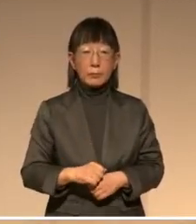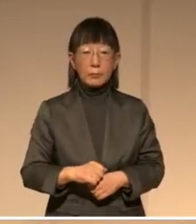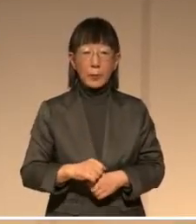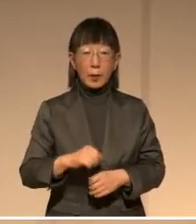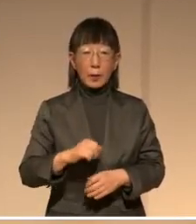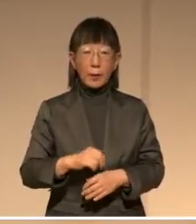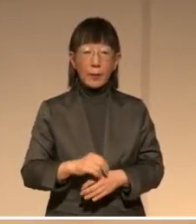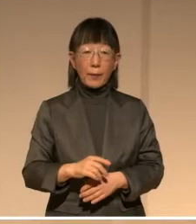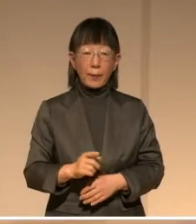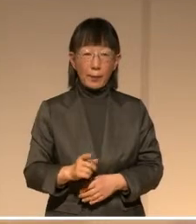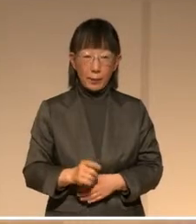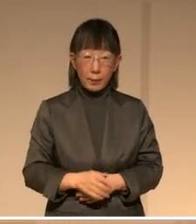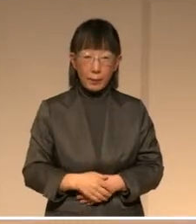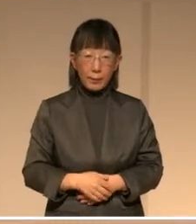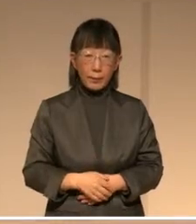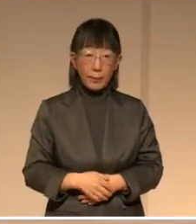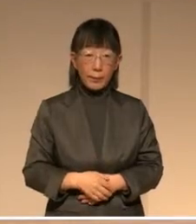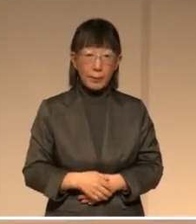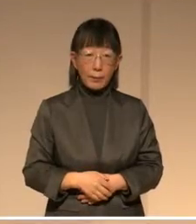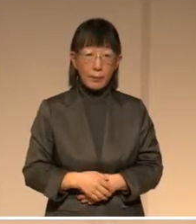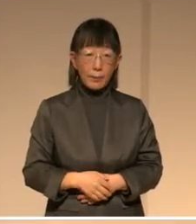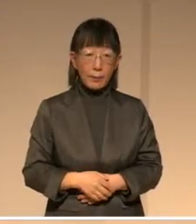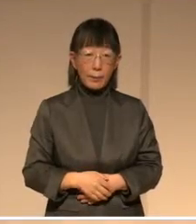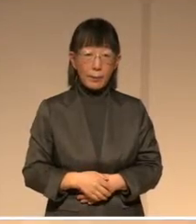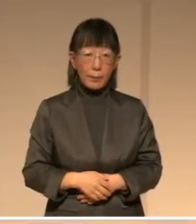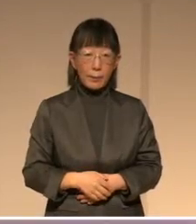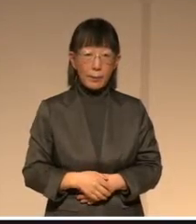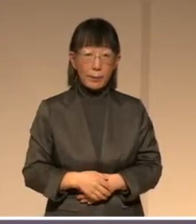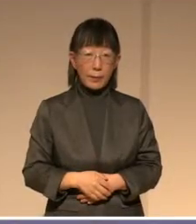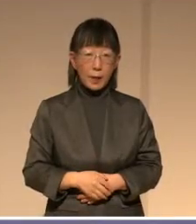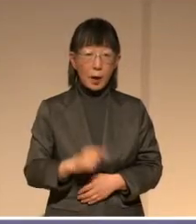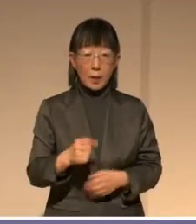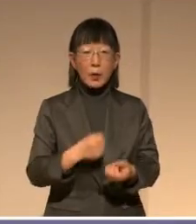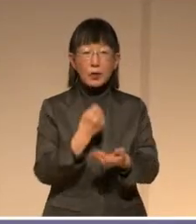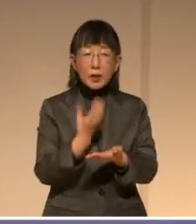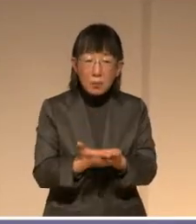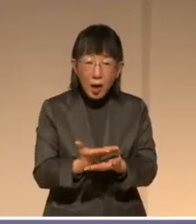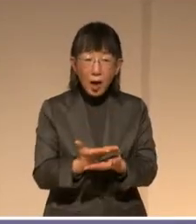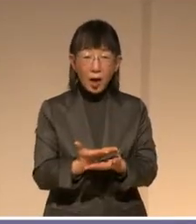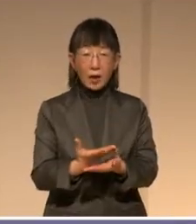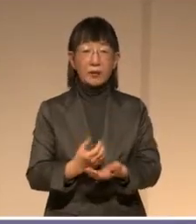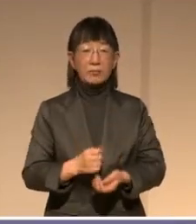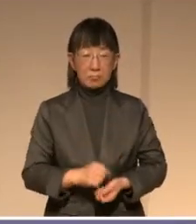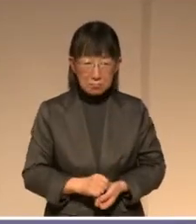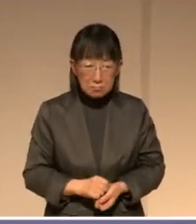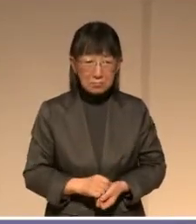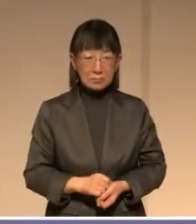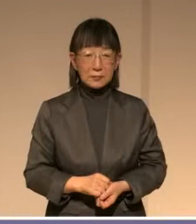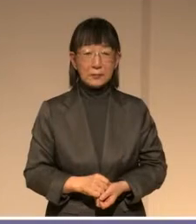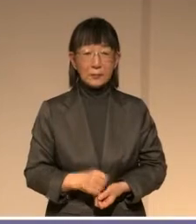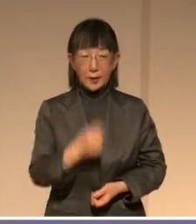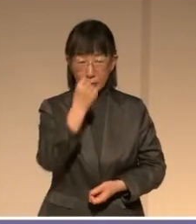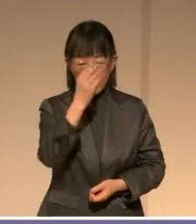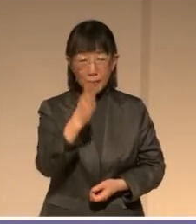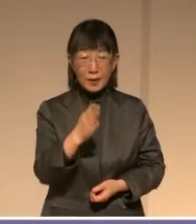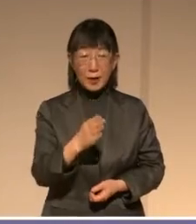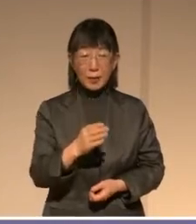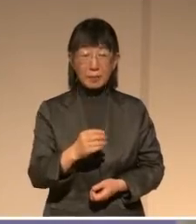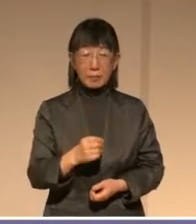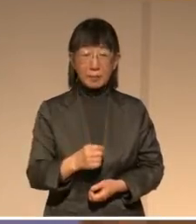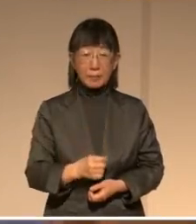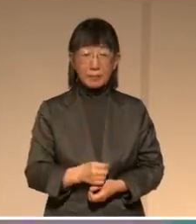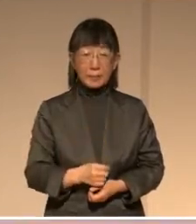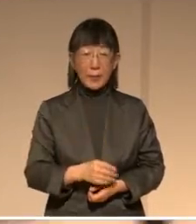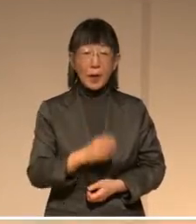方ていました5位は世界なんですかはいま失敗ですませんちゃんとピターっと足をねゆっくりねあのねほんとね